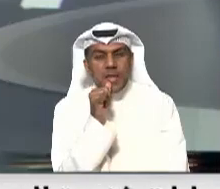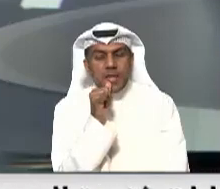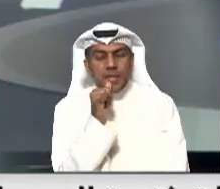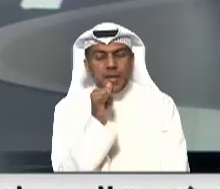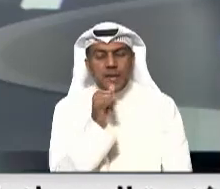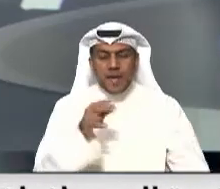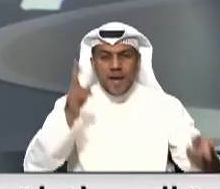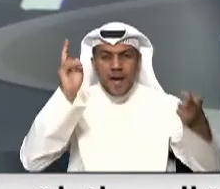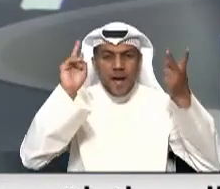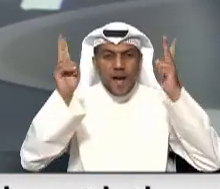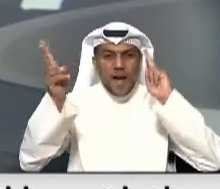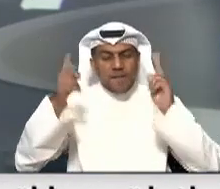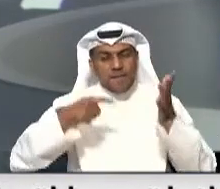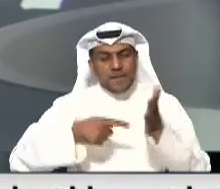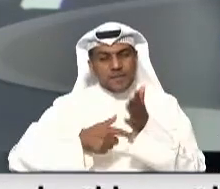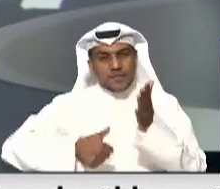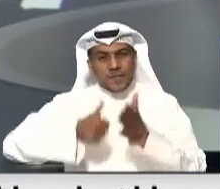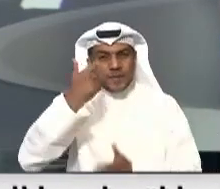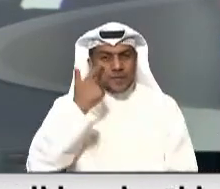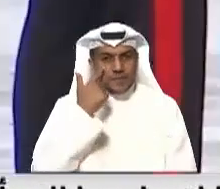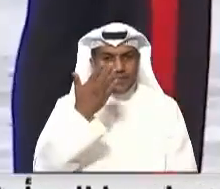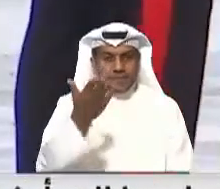حفل تخرج الطلبة.